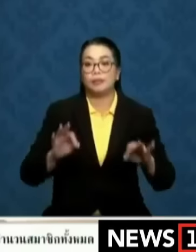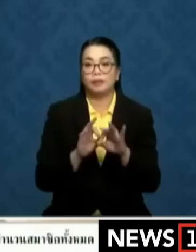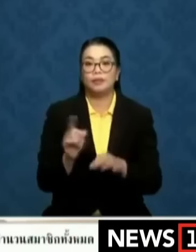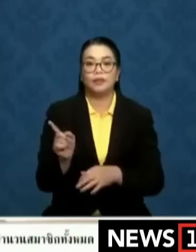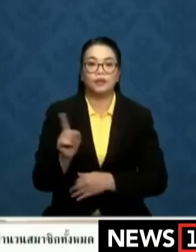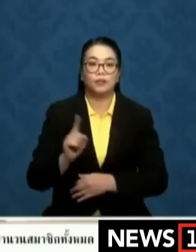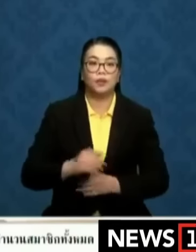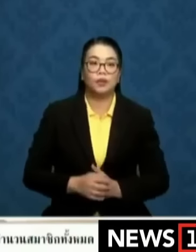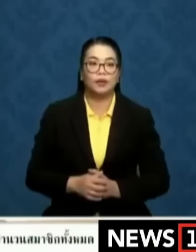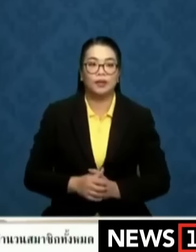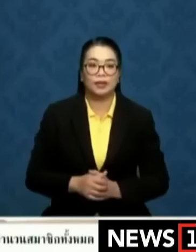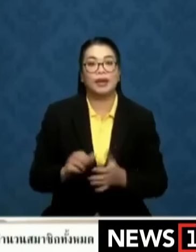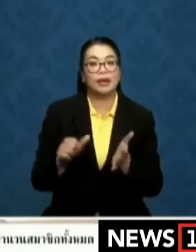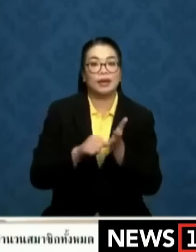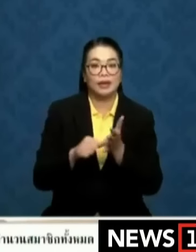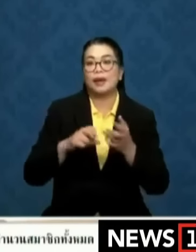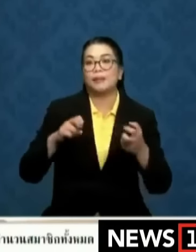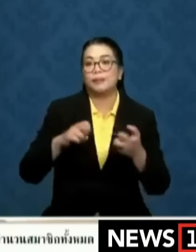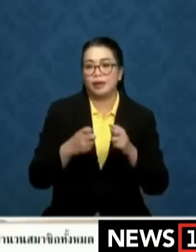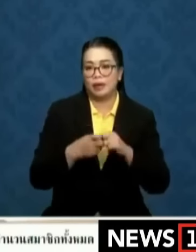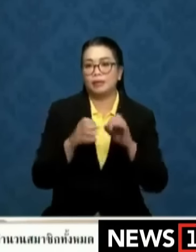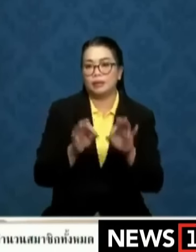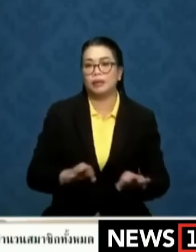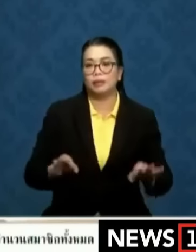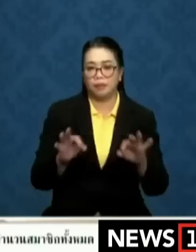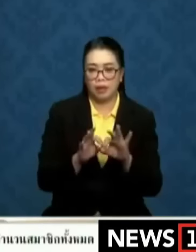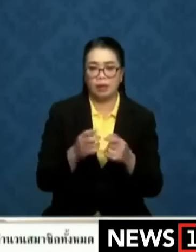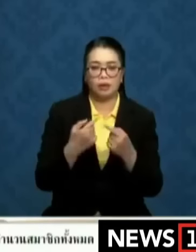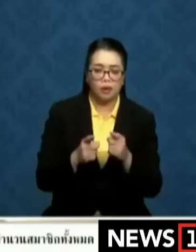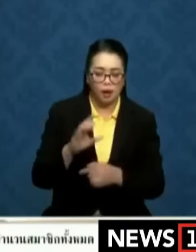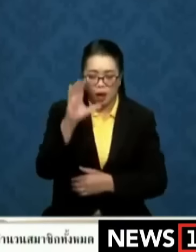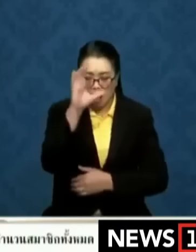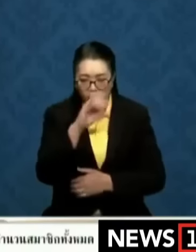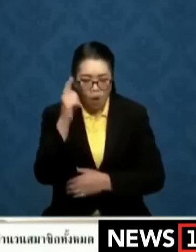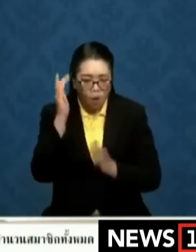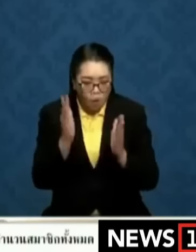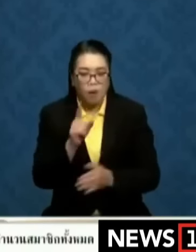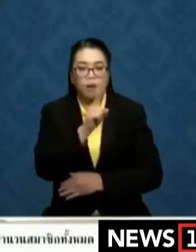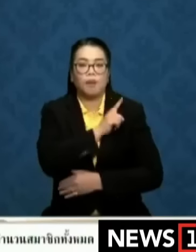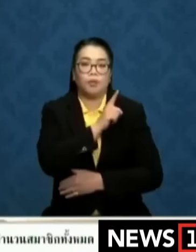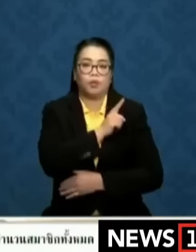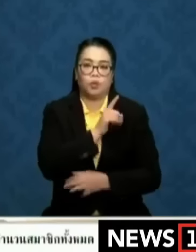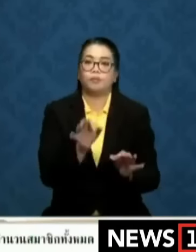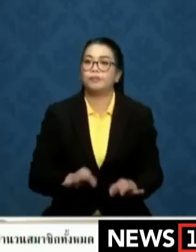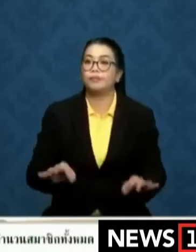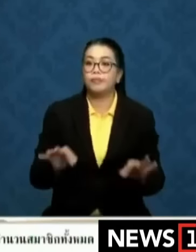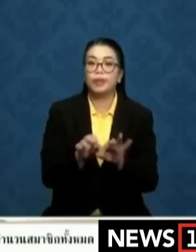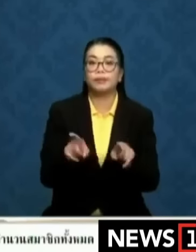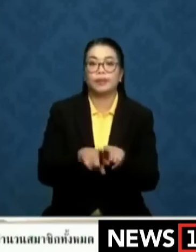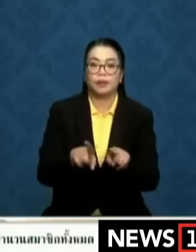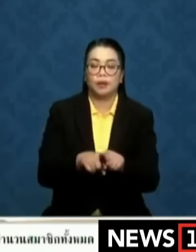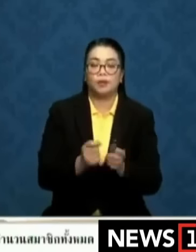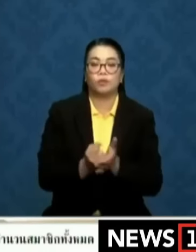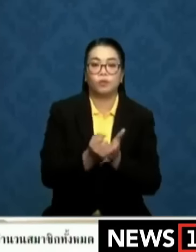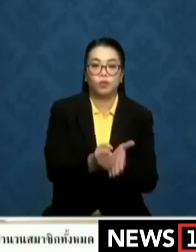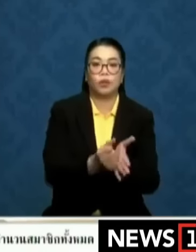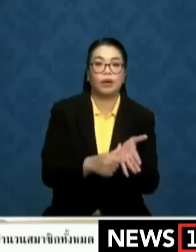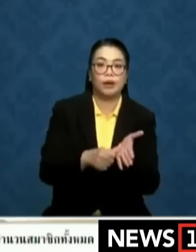ข้อมูลมาเอาหลักฐานมาอันนี้พูดกันตามตรงนะคุณก็เราไม่ได้เข้าข้างใครนะถ้าบอกว่าความรู้สึกอย่างเดียวมันไม่ได้ไงเอาล่ะ